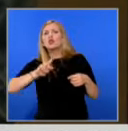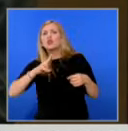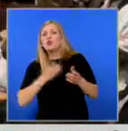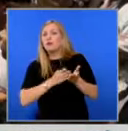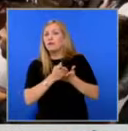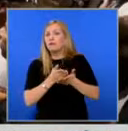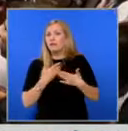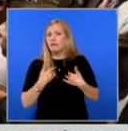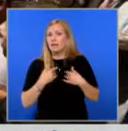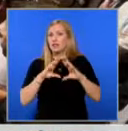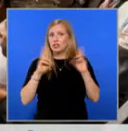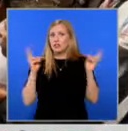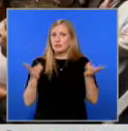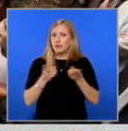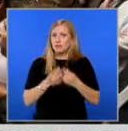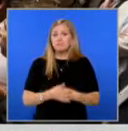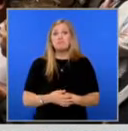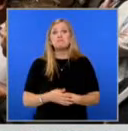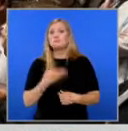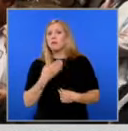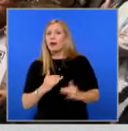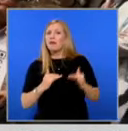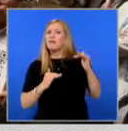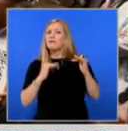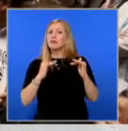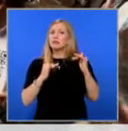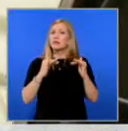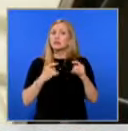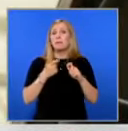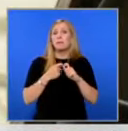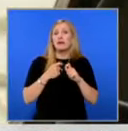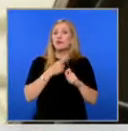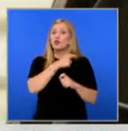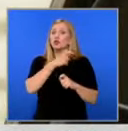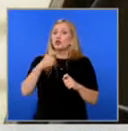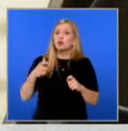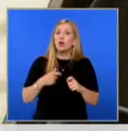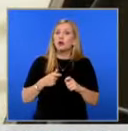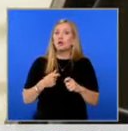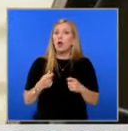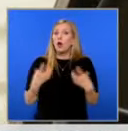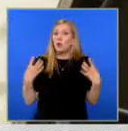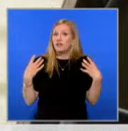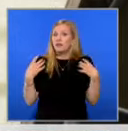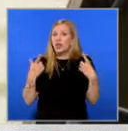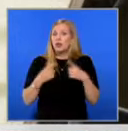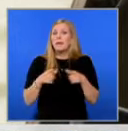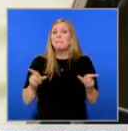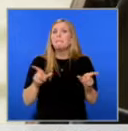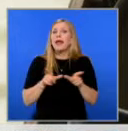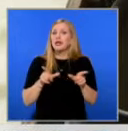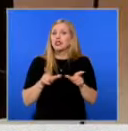свят установяването на възрастта на мумиите е направена от националния автономен университет на мексико от